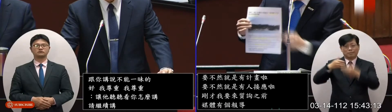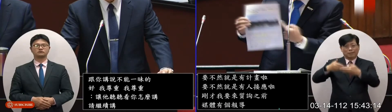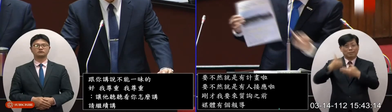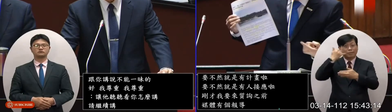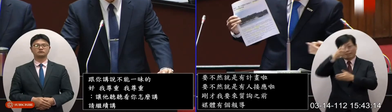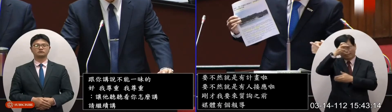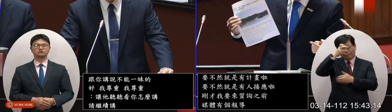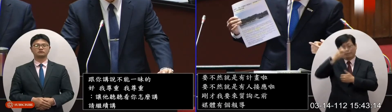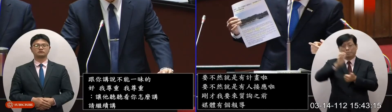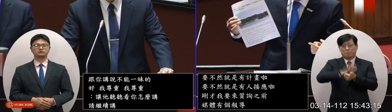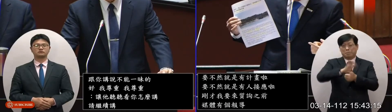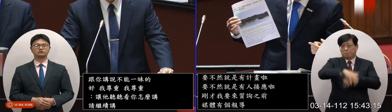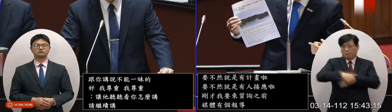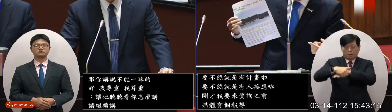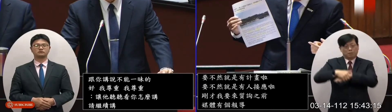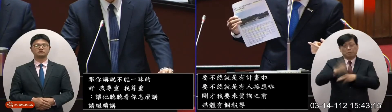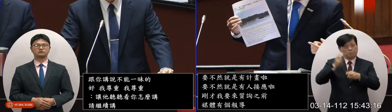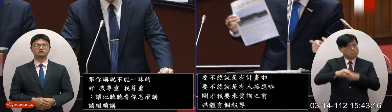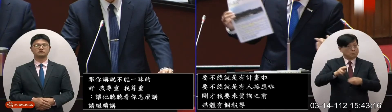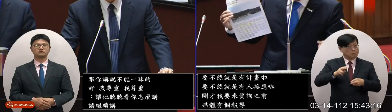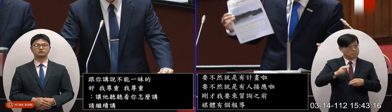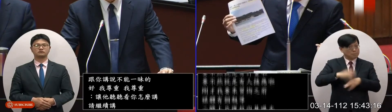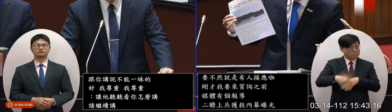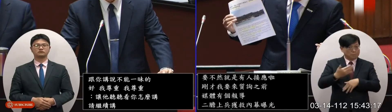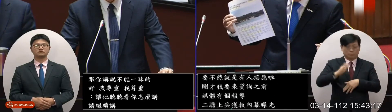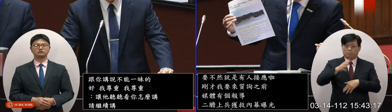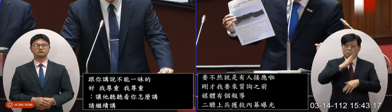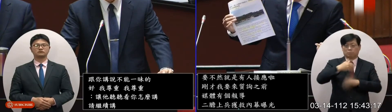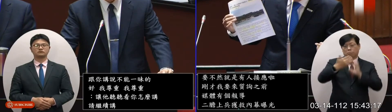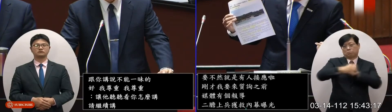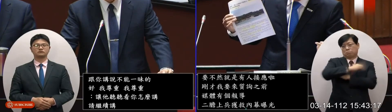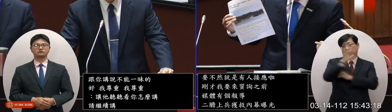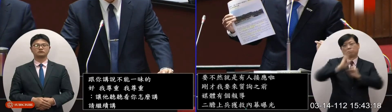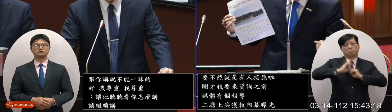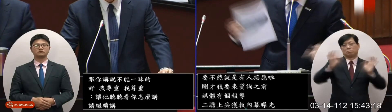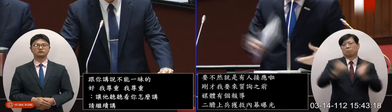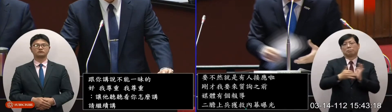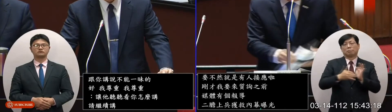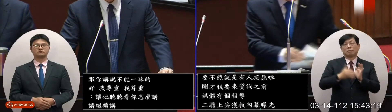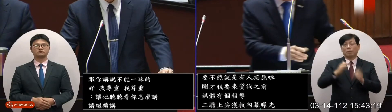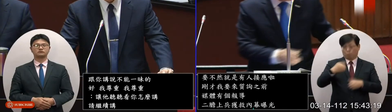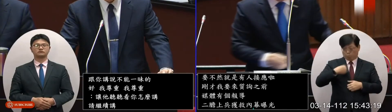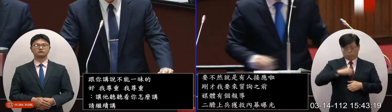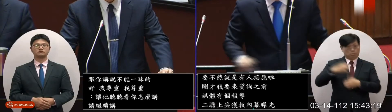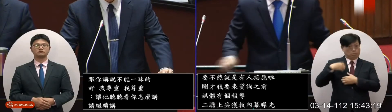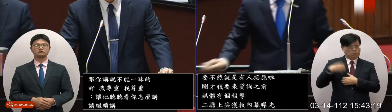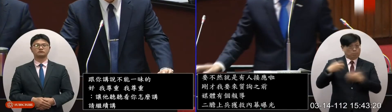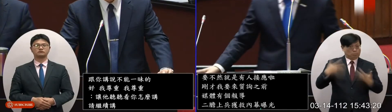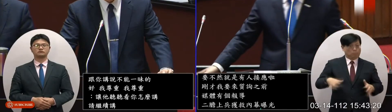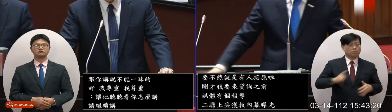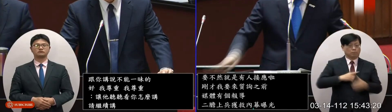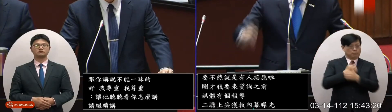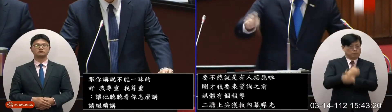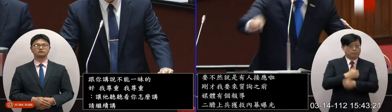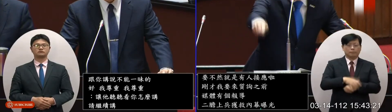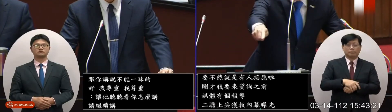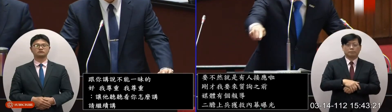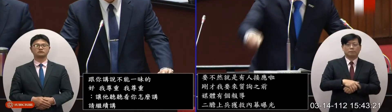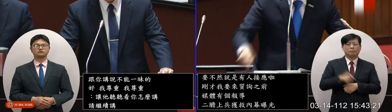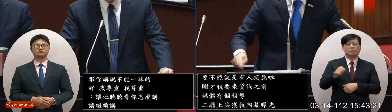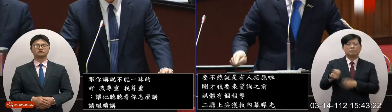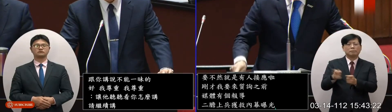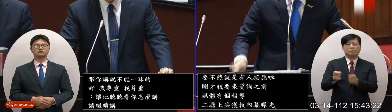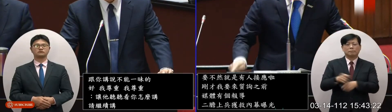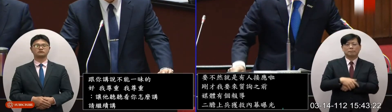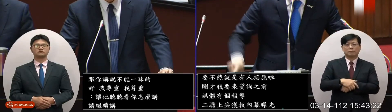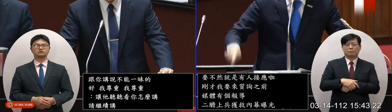援。我不晓得你信不信，但是媒体报的。但是以我服役的经验，那个地